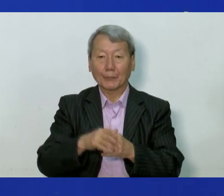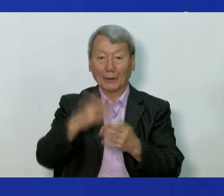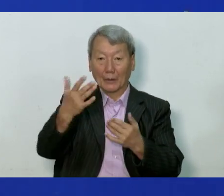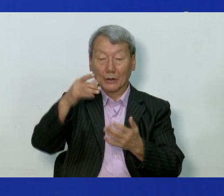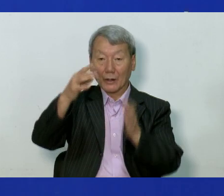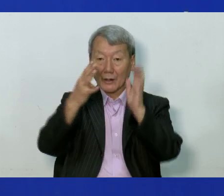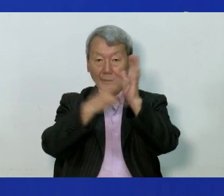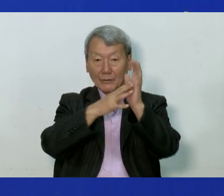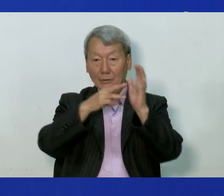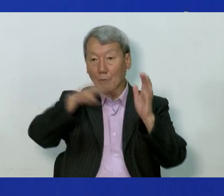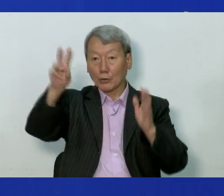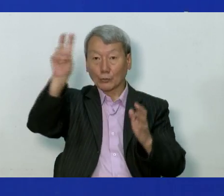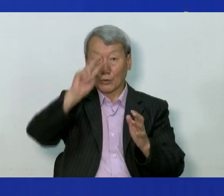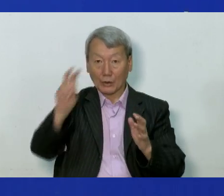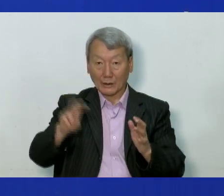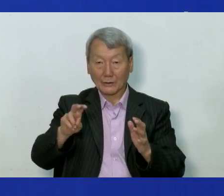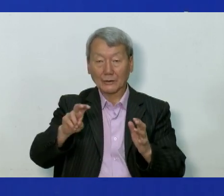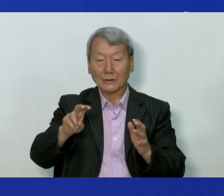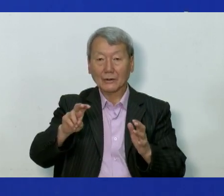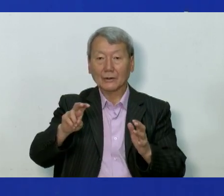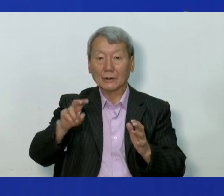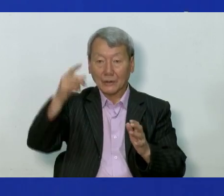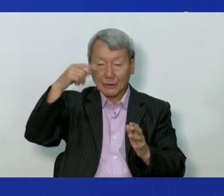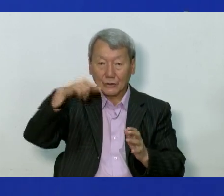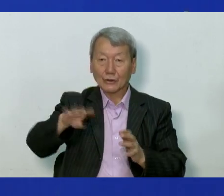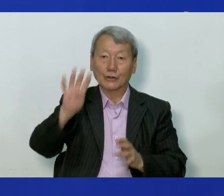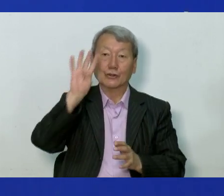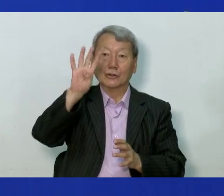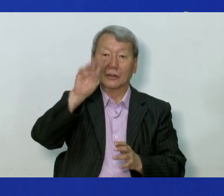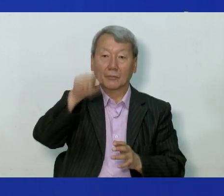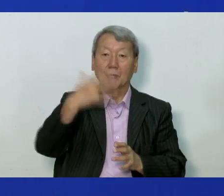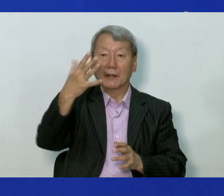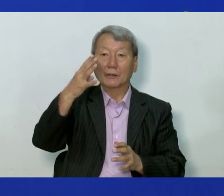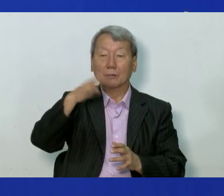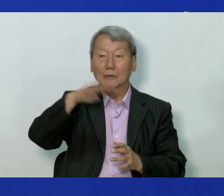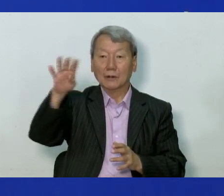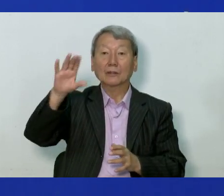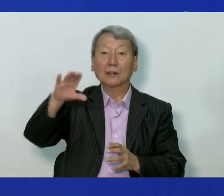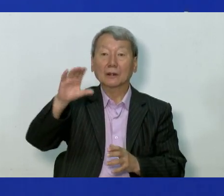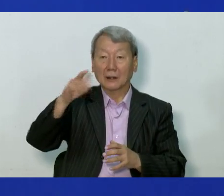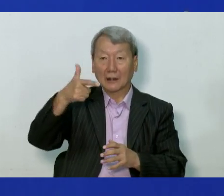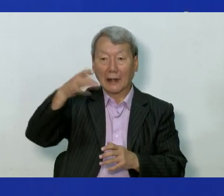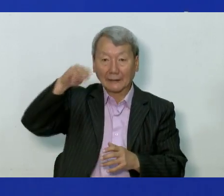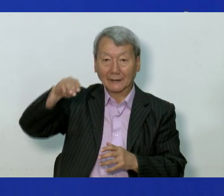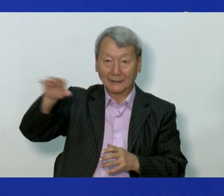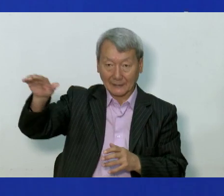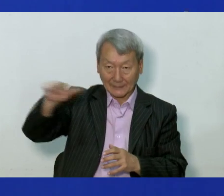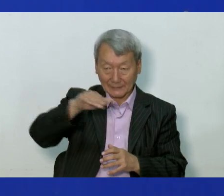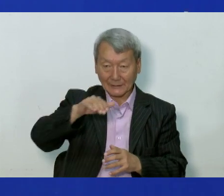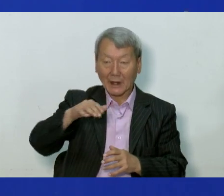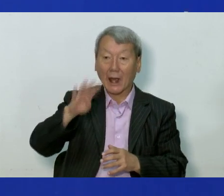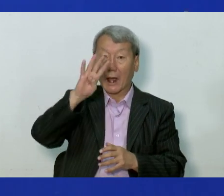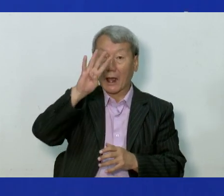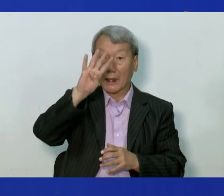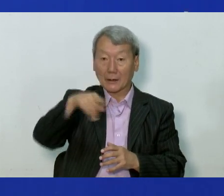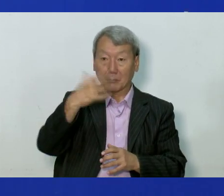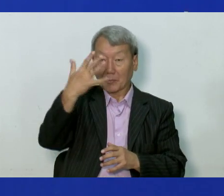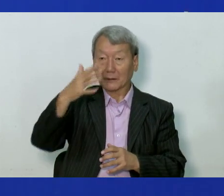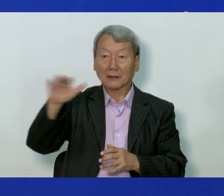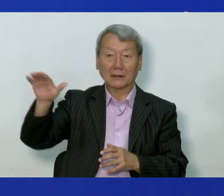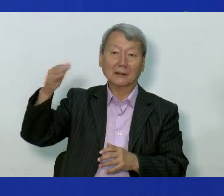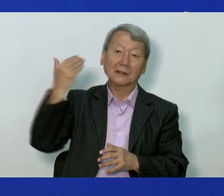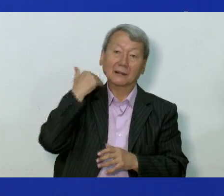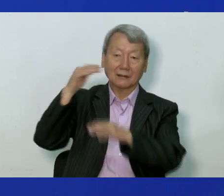Сумма 9 миллионов долларов, из них 4,5 миллионов долларов США – это грант, 4,5 миллиона долларов – это